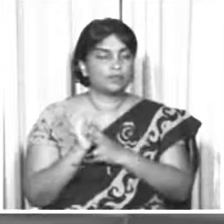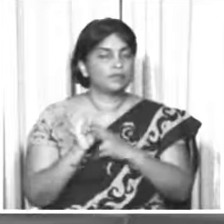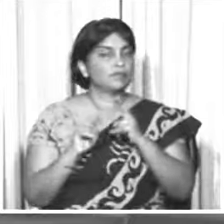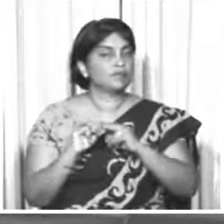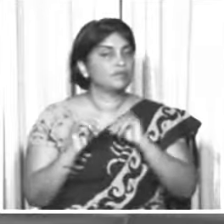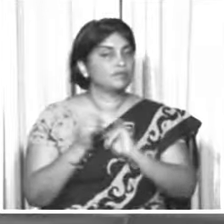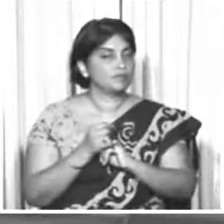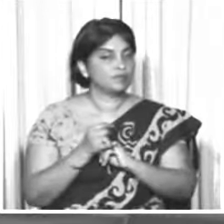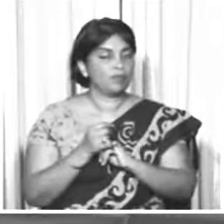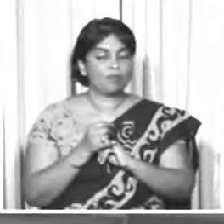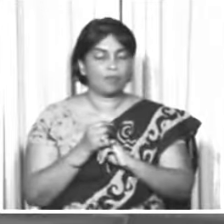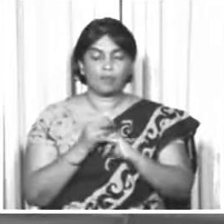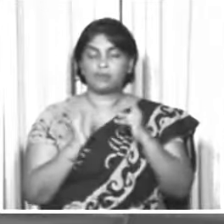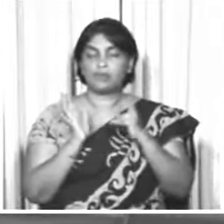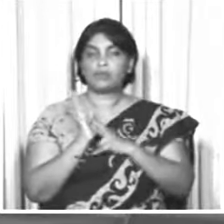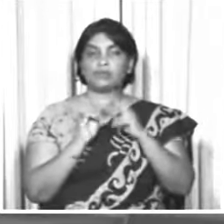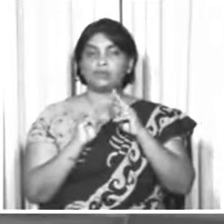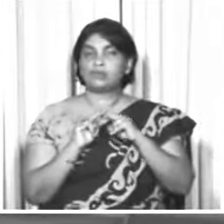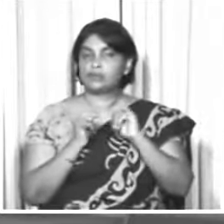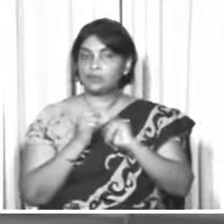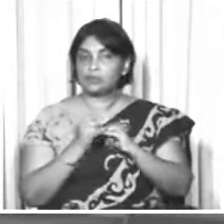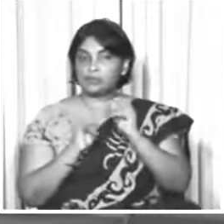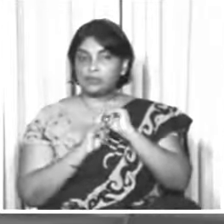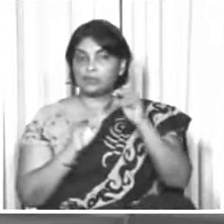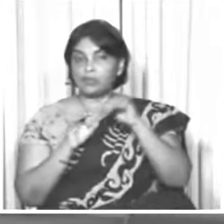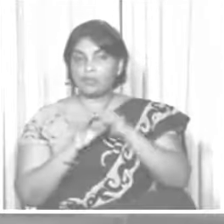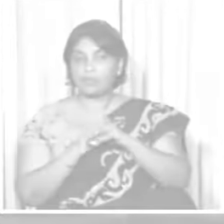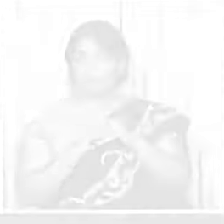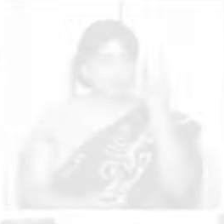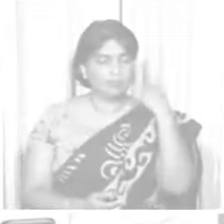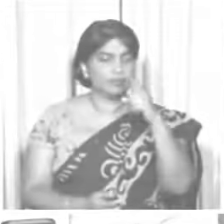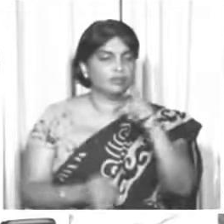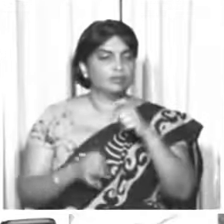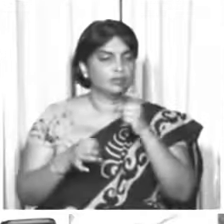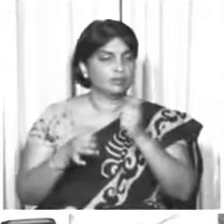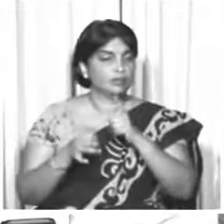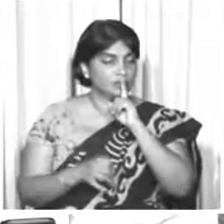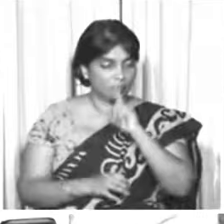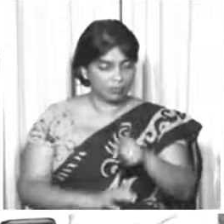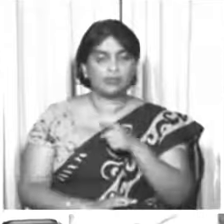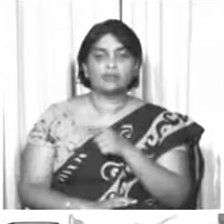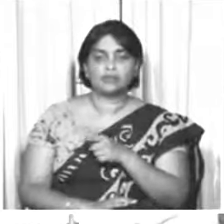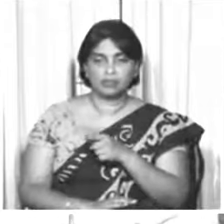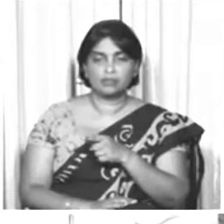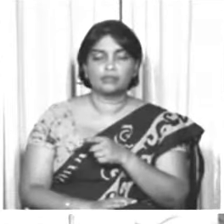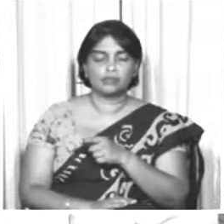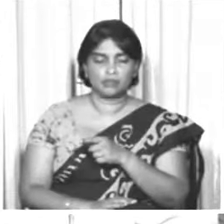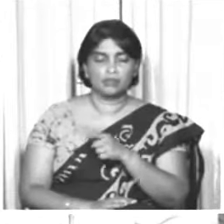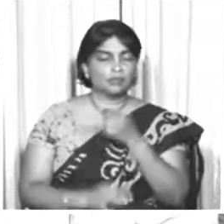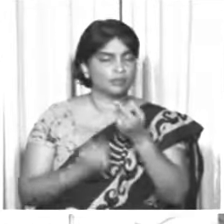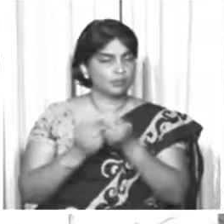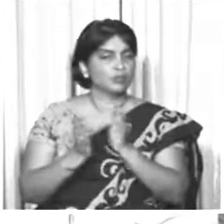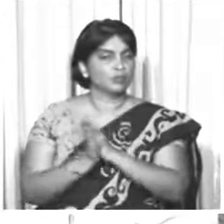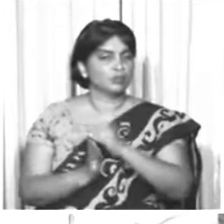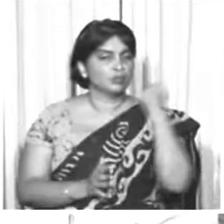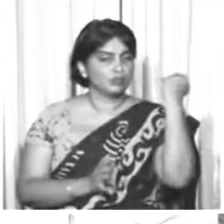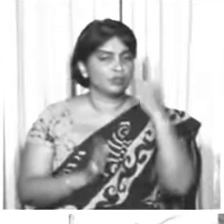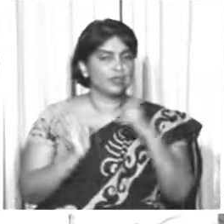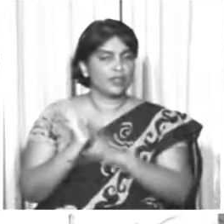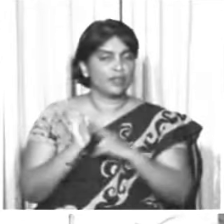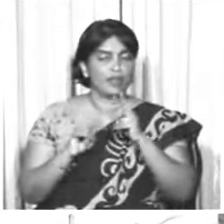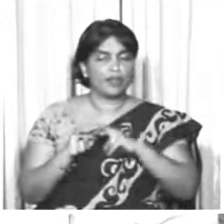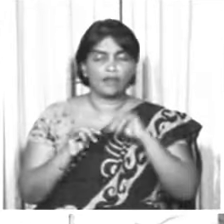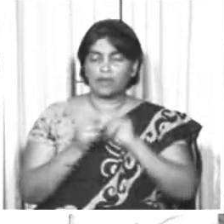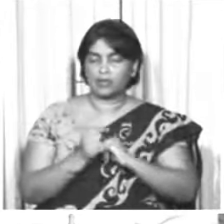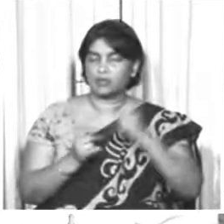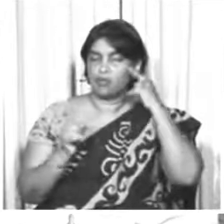එක VFS එකක් පාර්ලිමේන්තුවට ගෙනාවා කියලාවත් මං කිව්වේ නැහැ එතුවා කිව්වා එතුමාගේ කතාවේ VFS එක ගැන මුතුමා සදාන